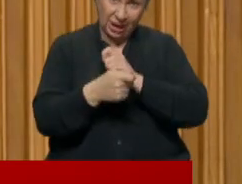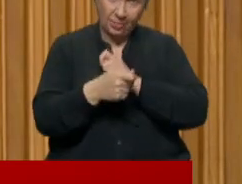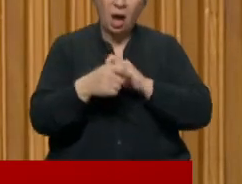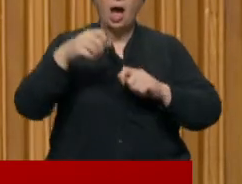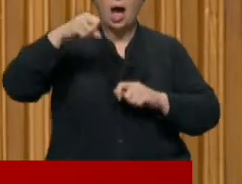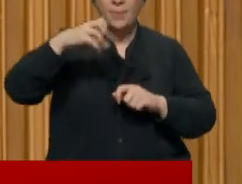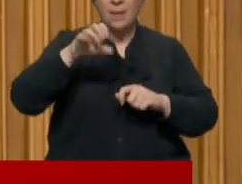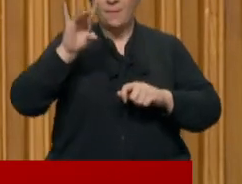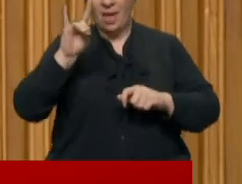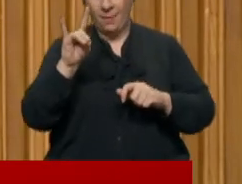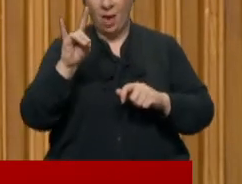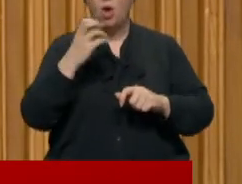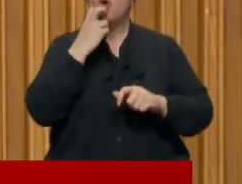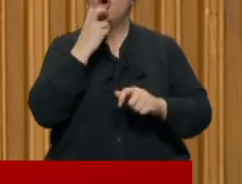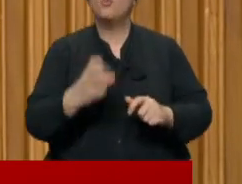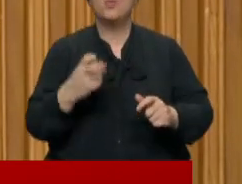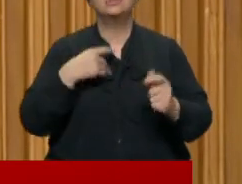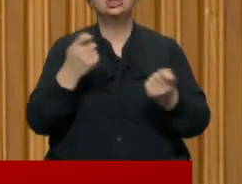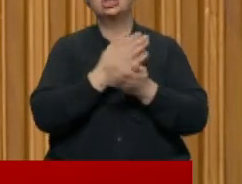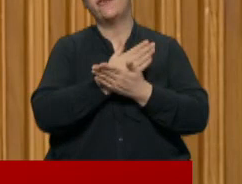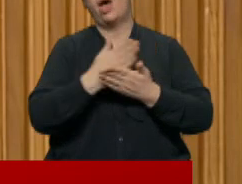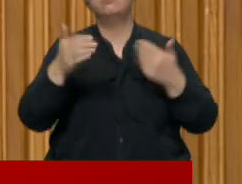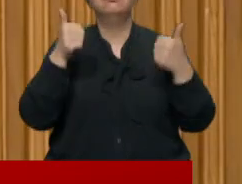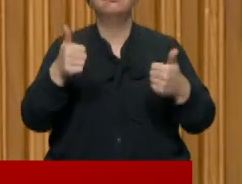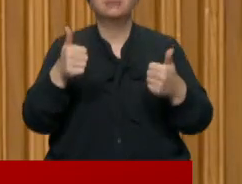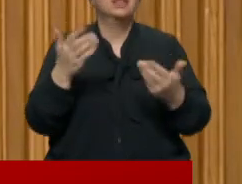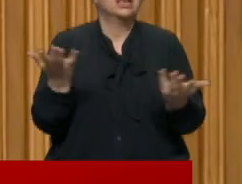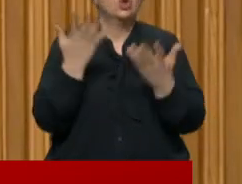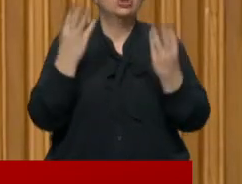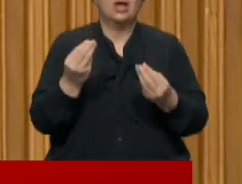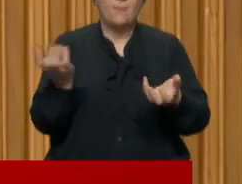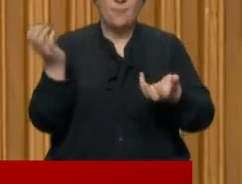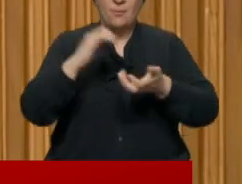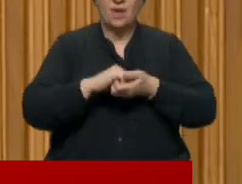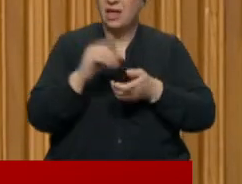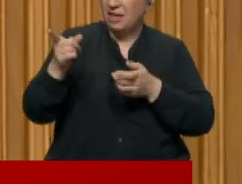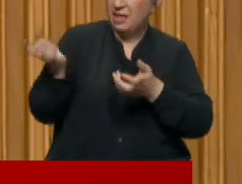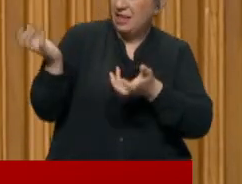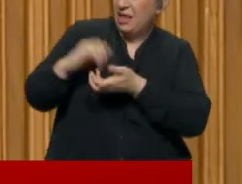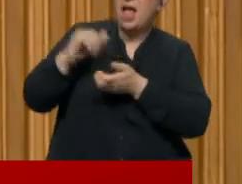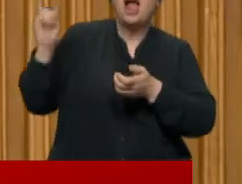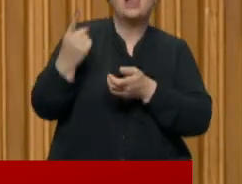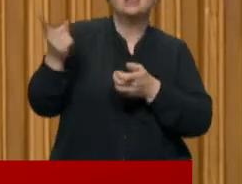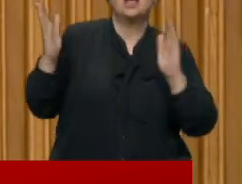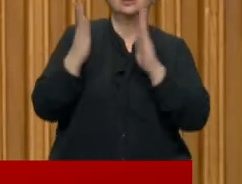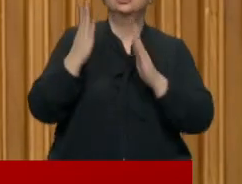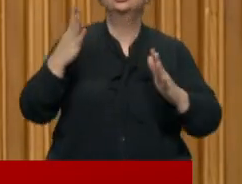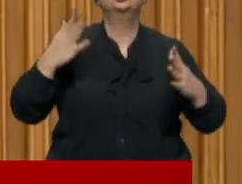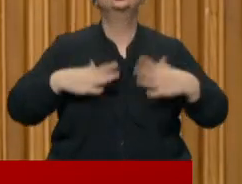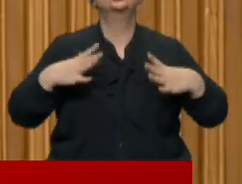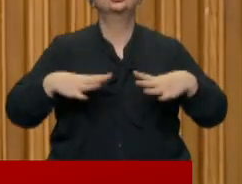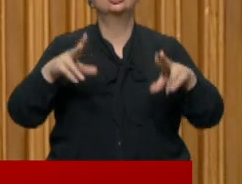AK Parti, MHP ömür boyu biz bu işi götürürüz. Nasıl olsa muhalefettekiler asla bir araya gelemezler. Dilediğimiz